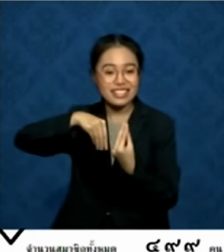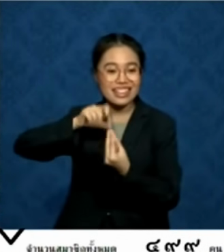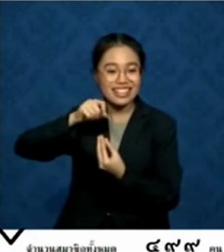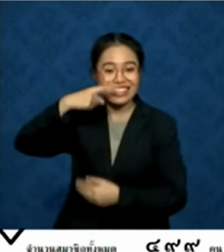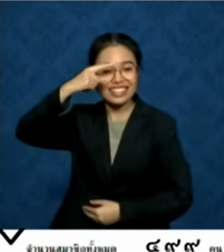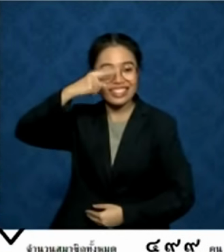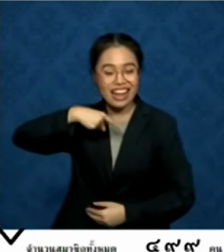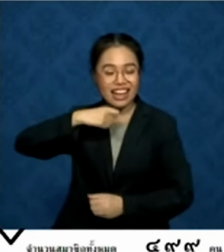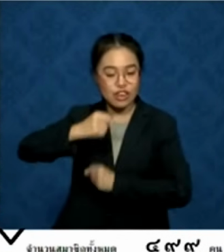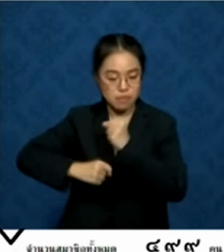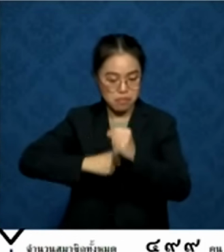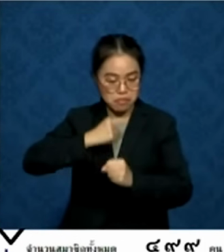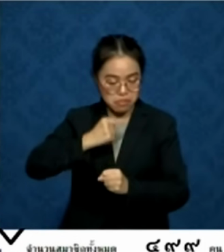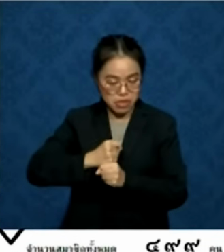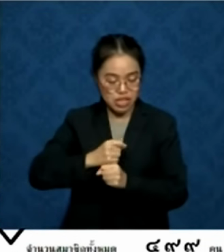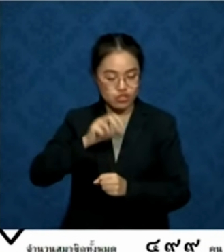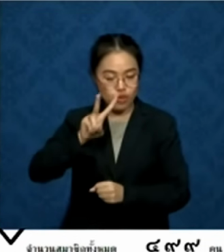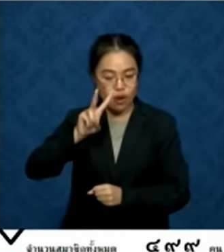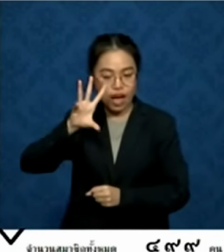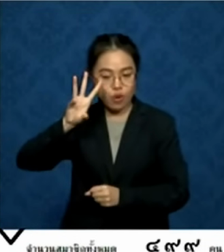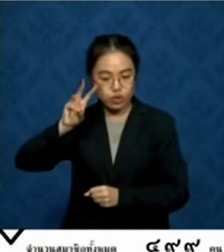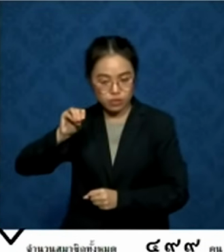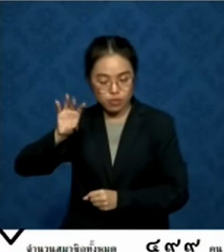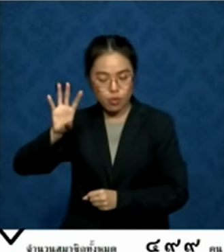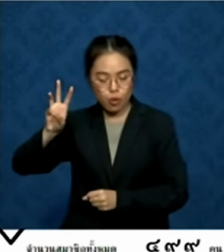2566คาดว่าจะขยายตัวร้อยละ